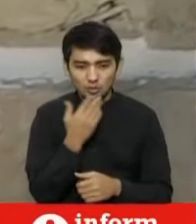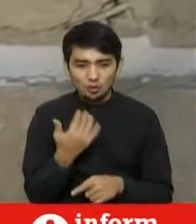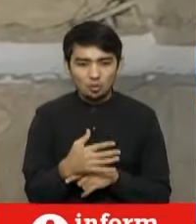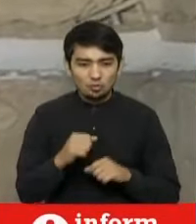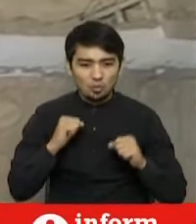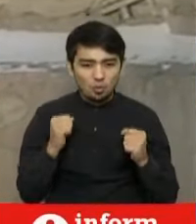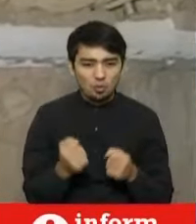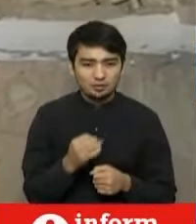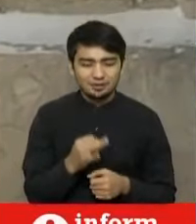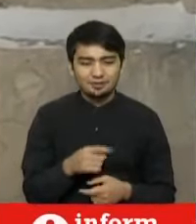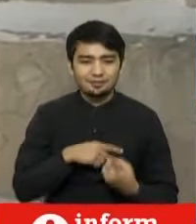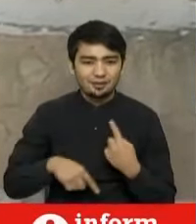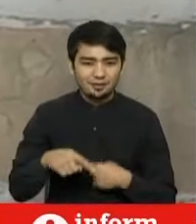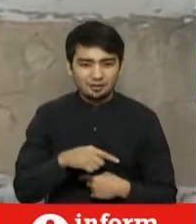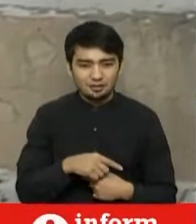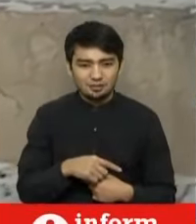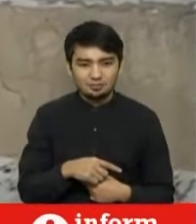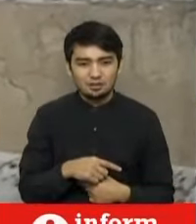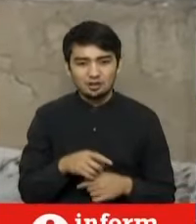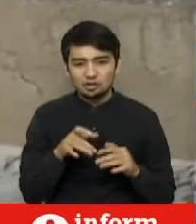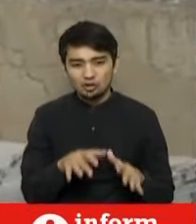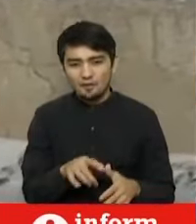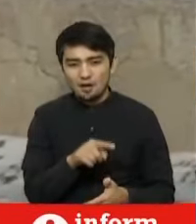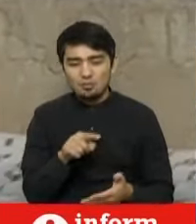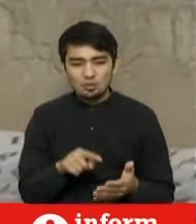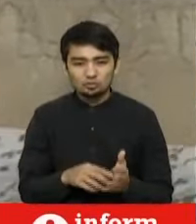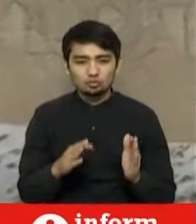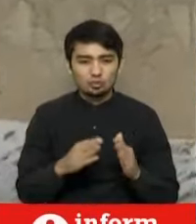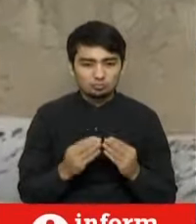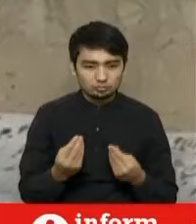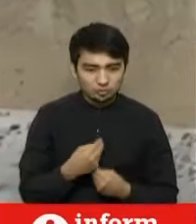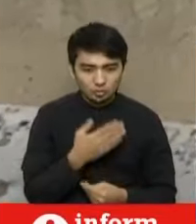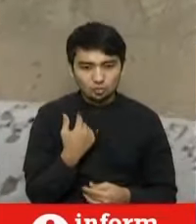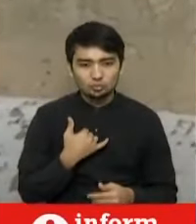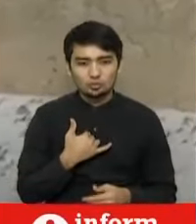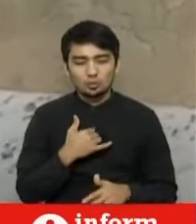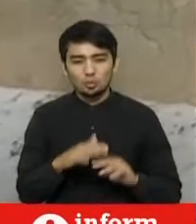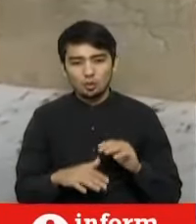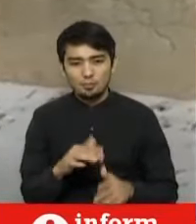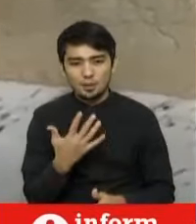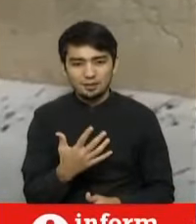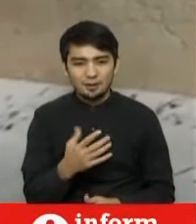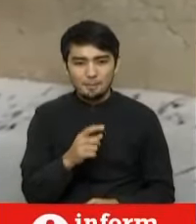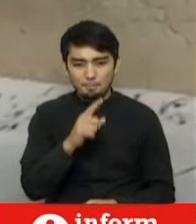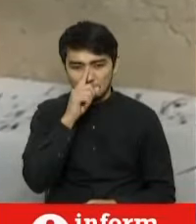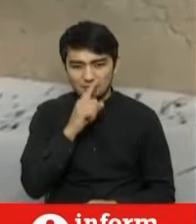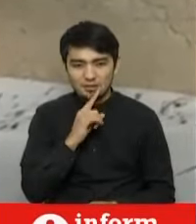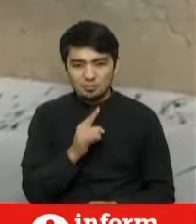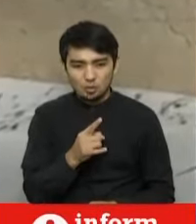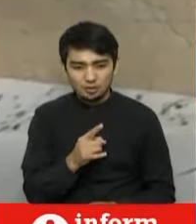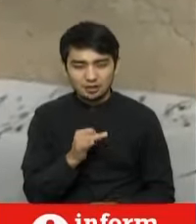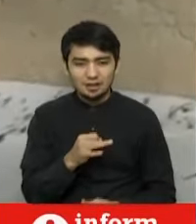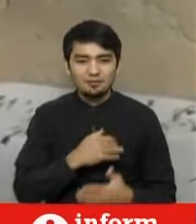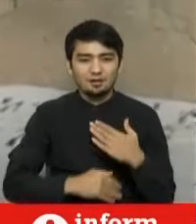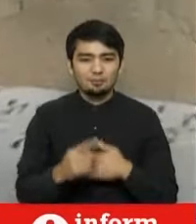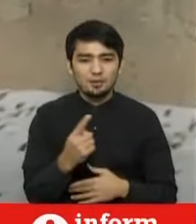морозы нам не решили вопрос с жильём у нас на руках пятимесячный ребнок грудной инвалид первой